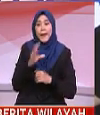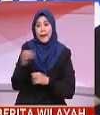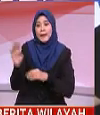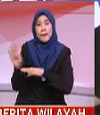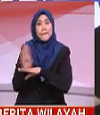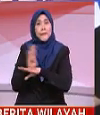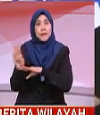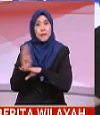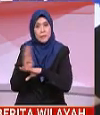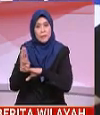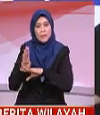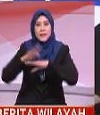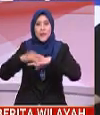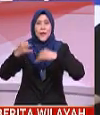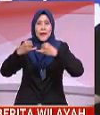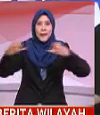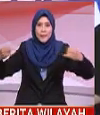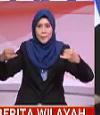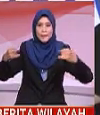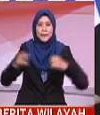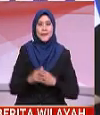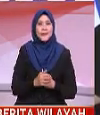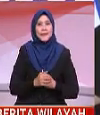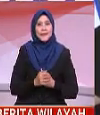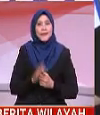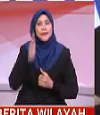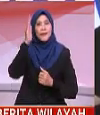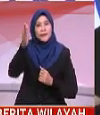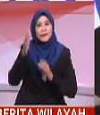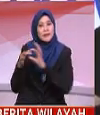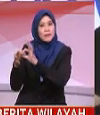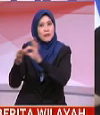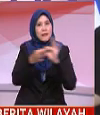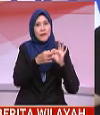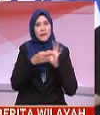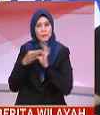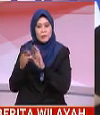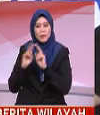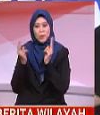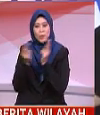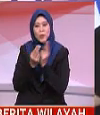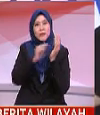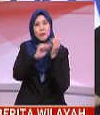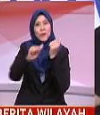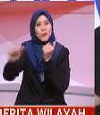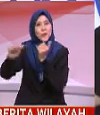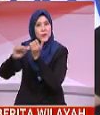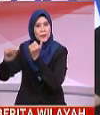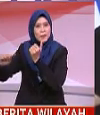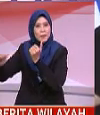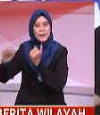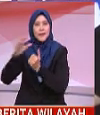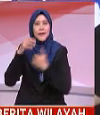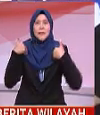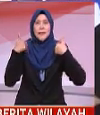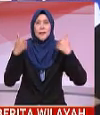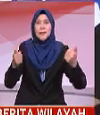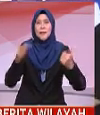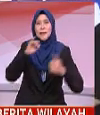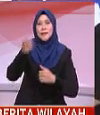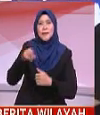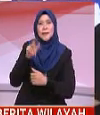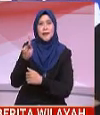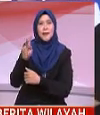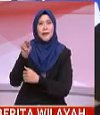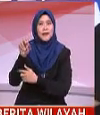perniagaan secara dalam talian. Kita juga akan bekerjasama dengan unit promosi dan kesihatan